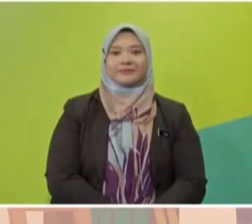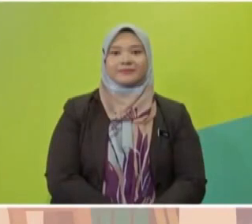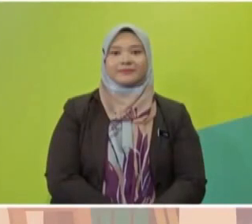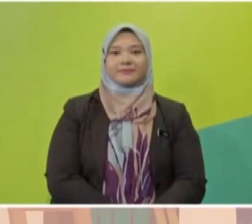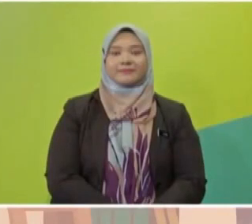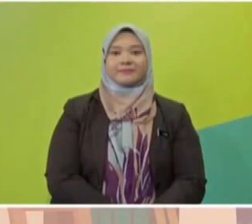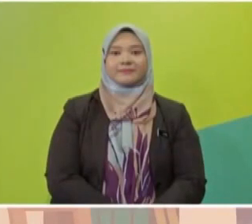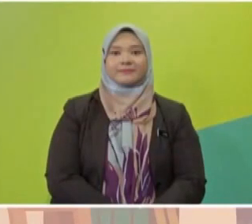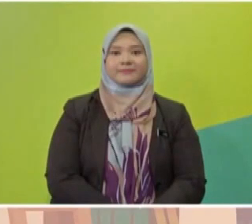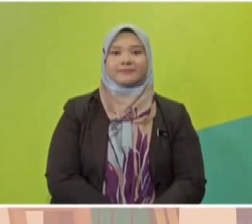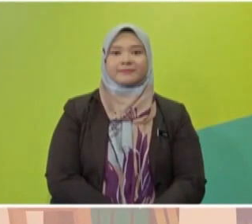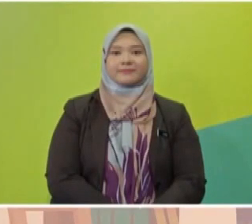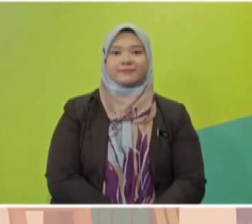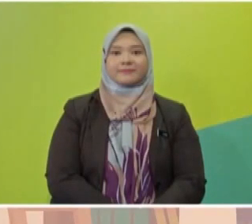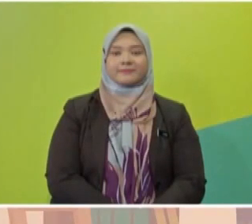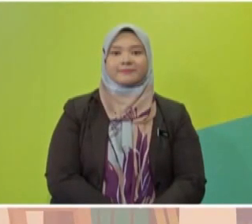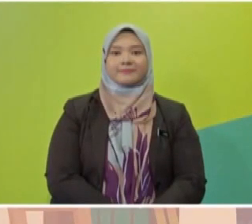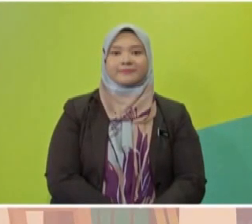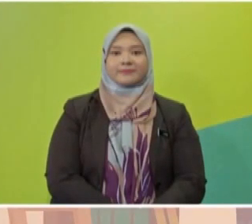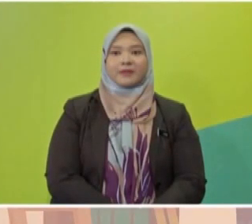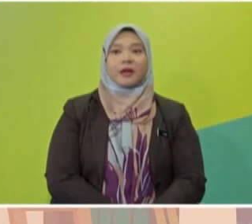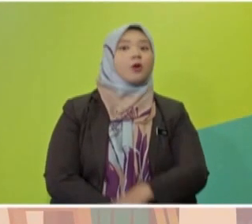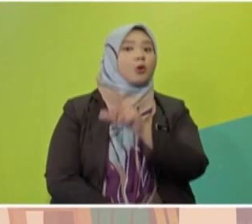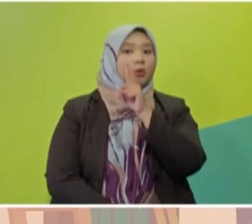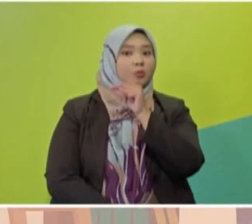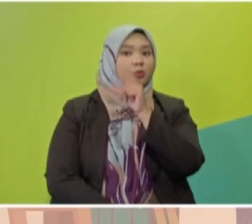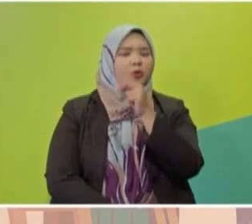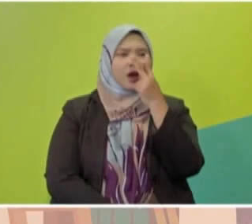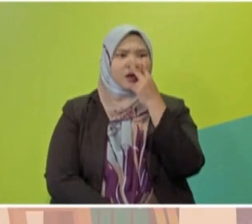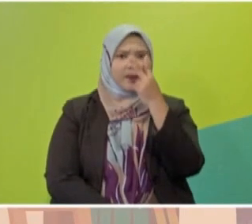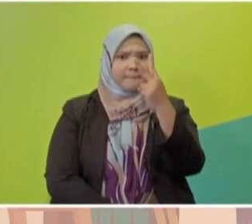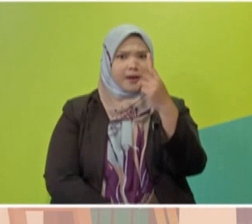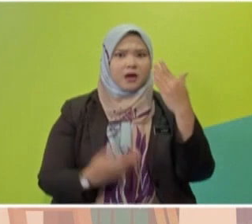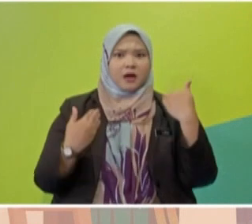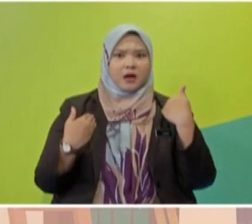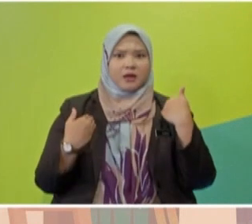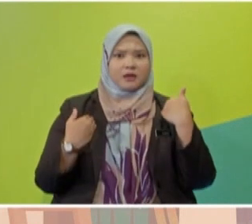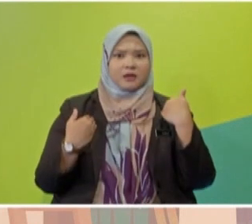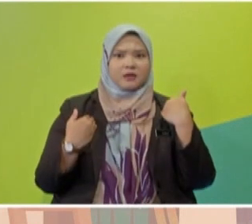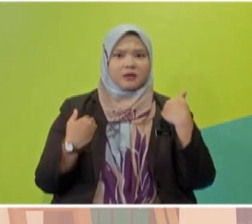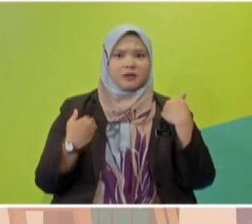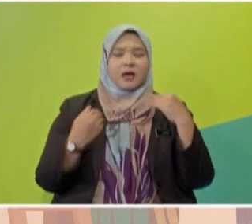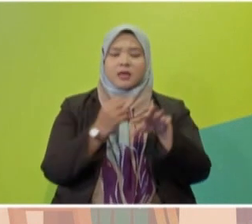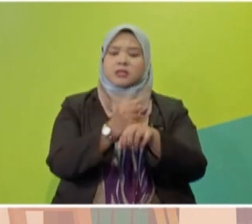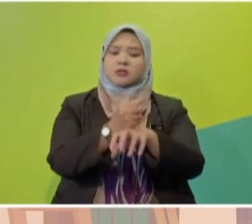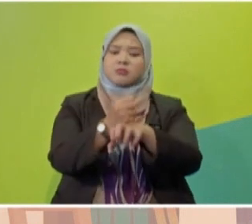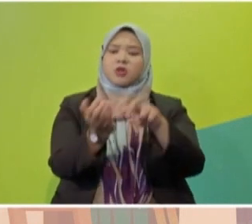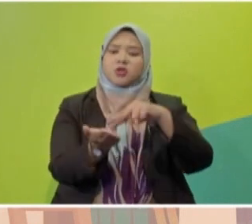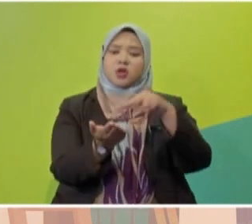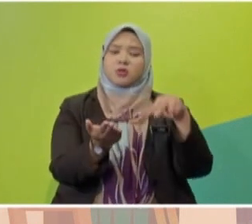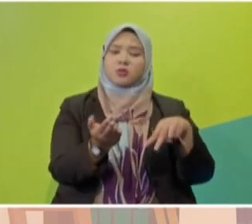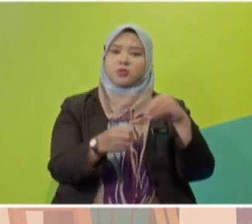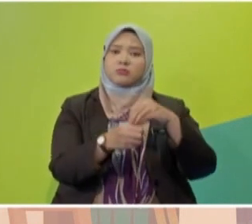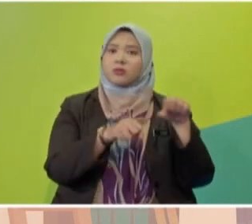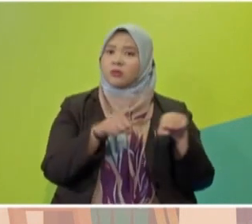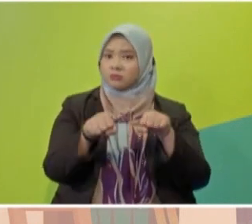Kejadian itu disedari oleh seekor burung merpati. Burung merpati berasa kasihan terhadap nasib malang yang